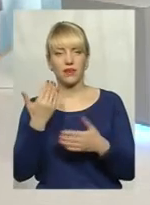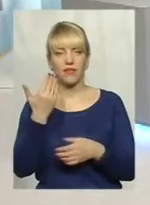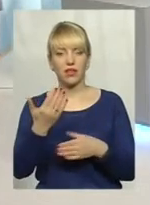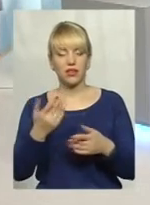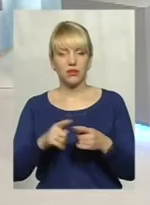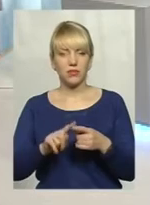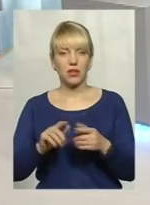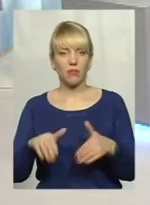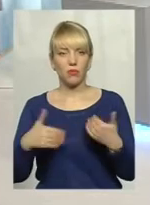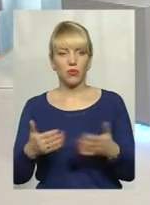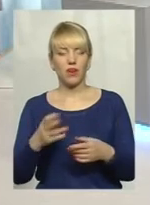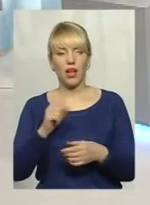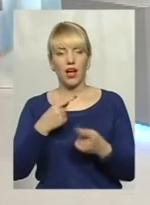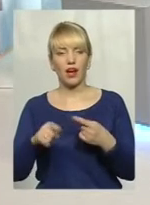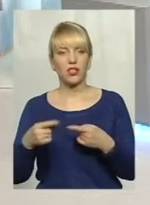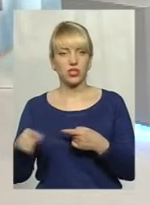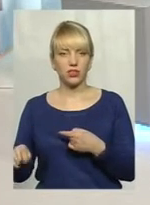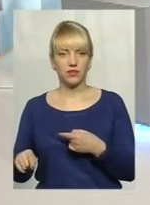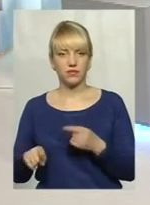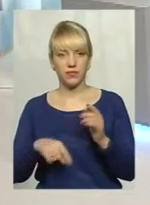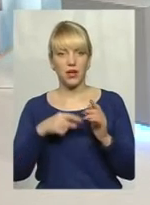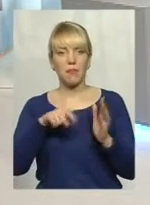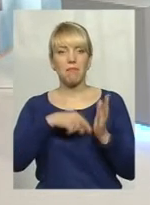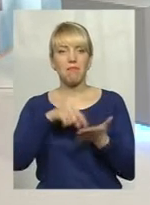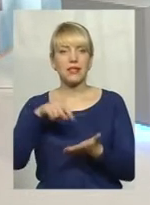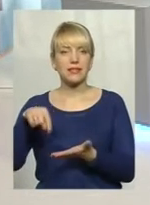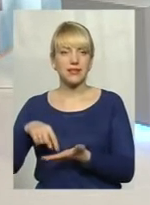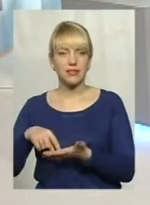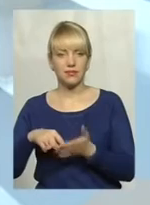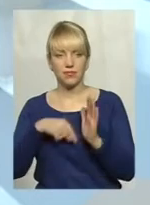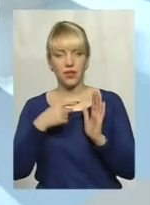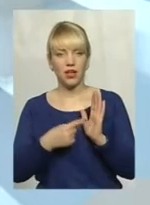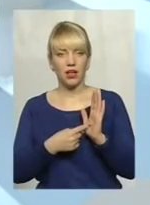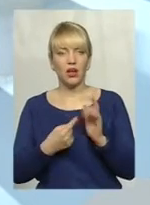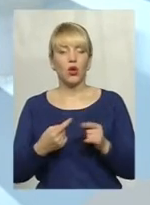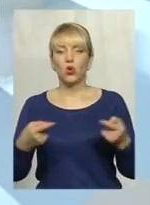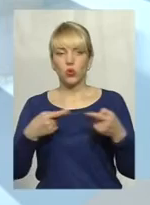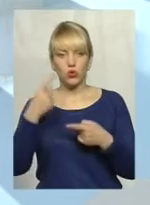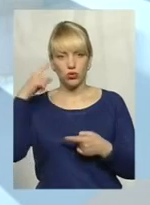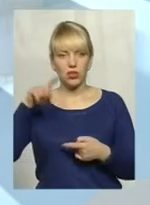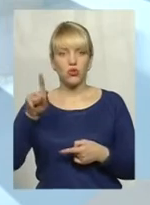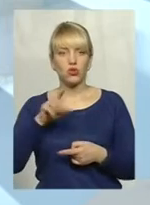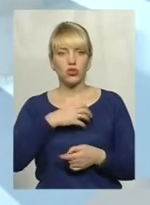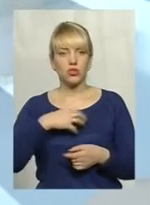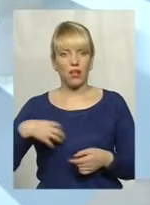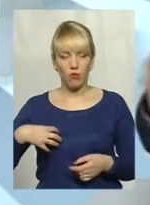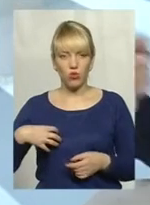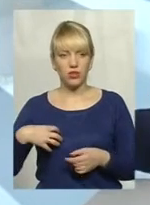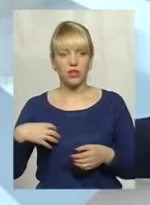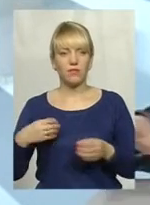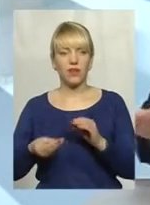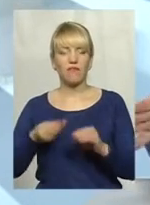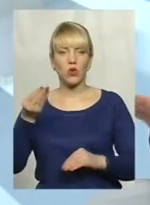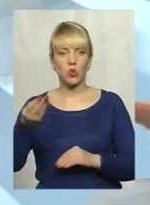запропонували. А решта міст? Точно знаю, що в Славуті виноситься на першу